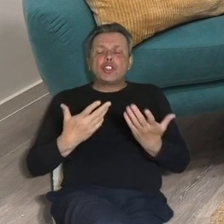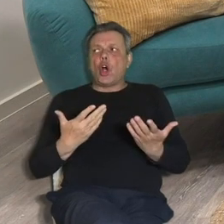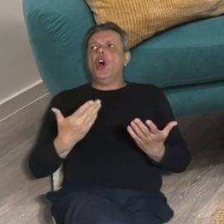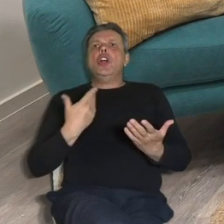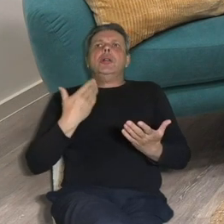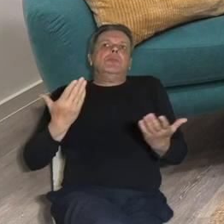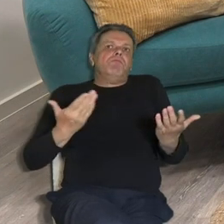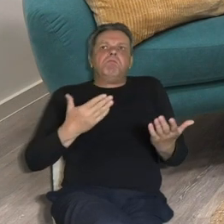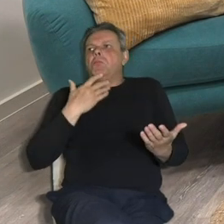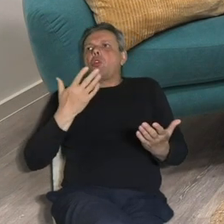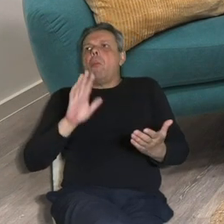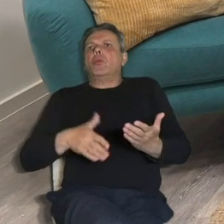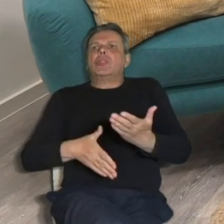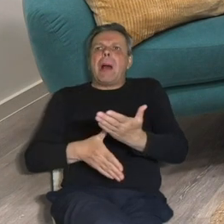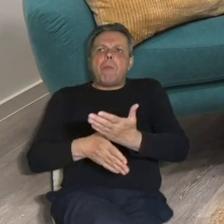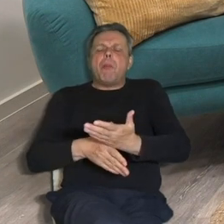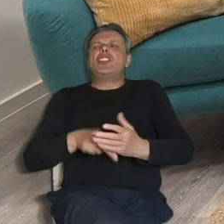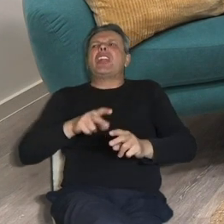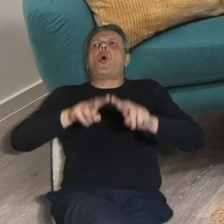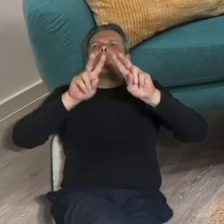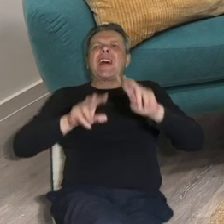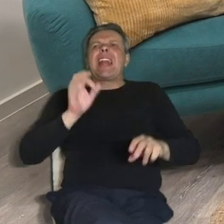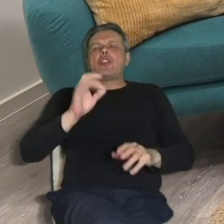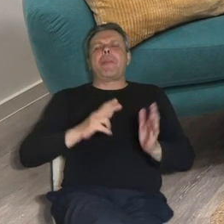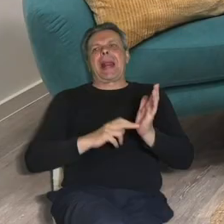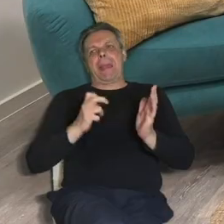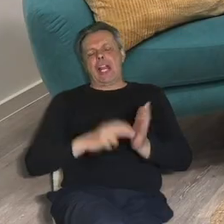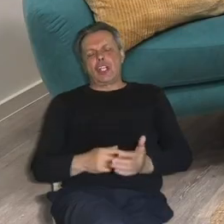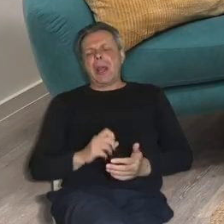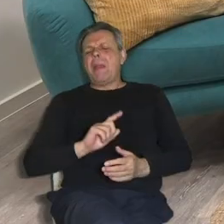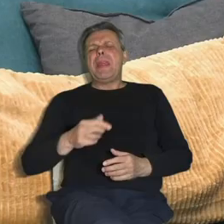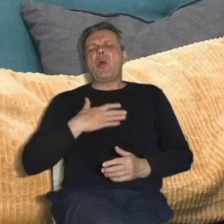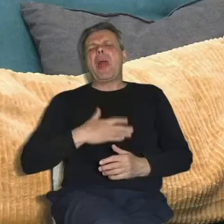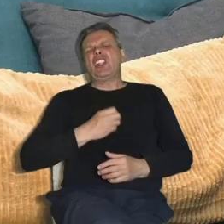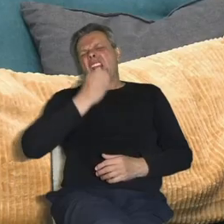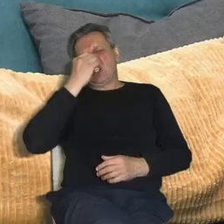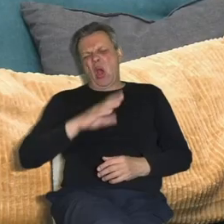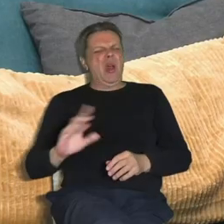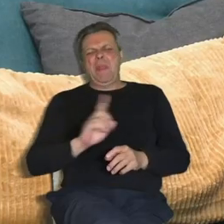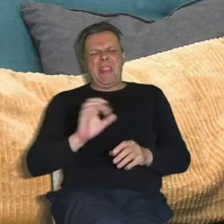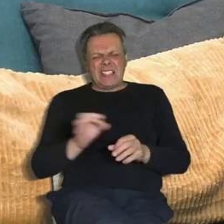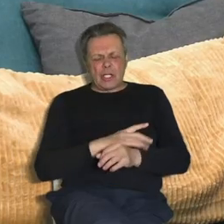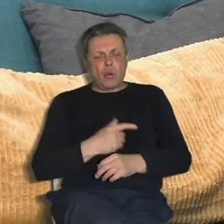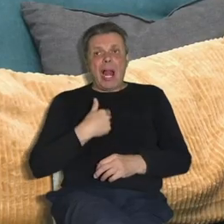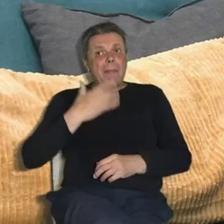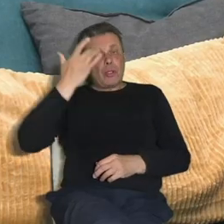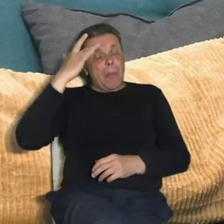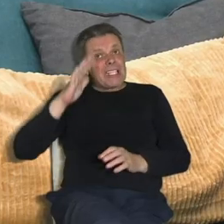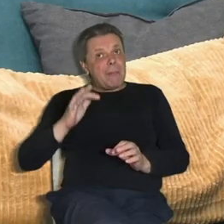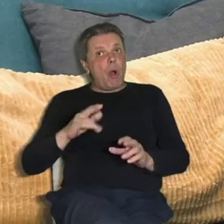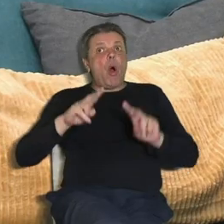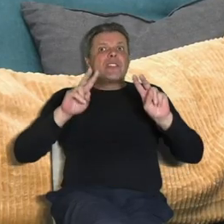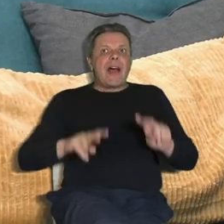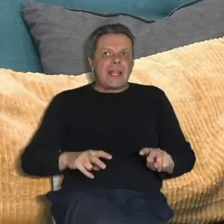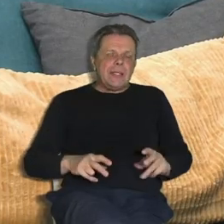neko pomoći da to dobro ostvari na dobar način. Jer svi mi ljudi hoćemo dobro, niko ne želi zlo ni nesreću, ali ne znamo to dobro ostvariti na dobar način i onda